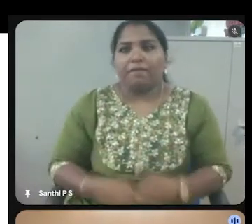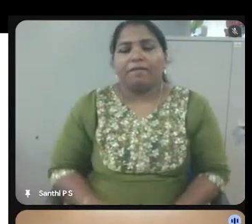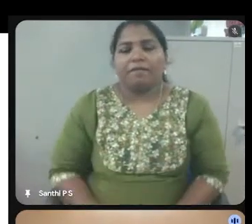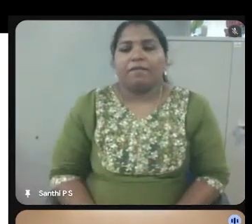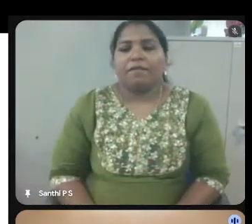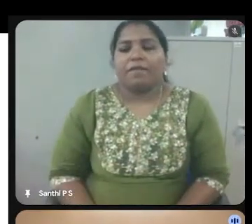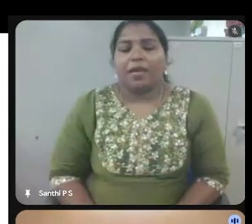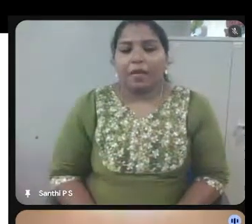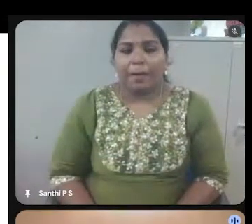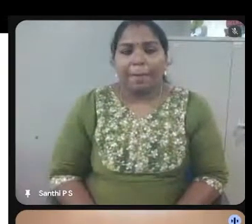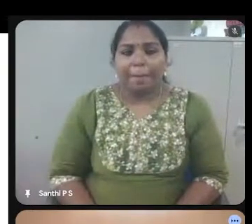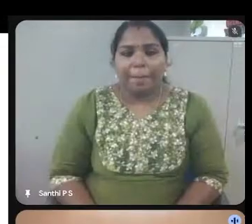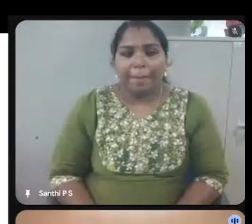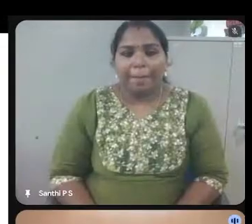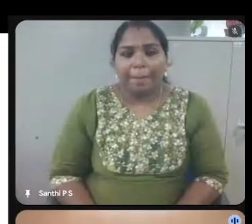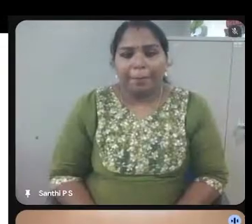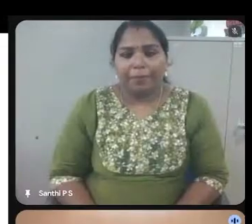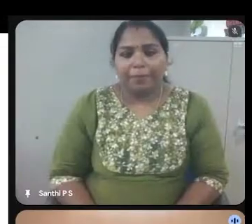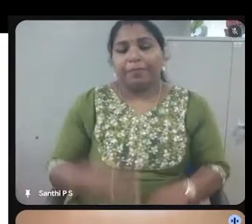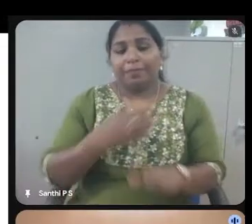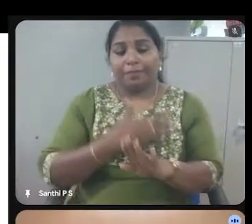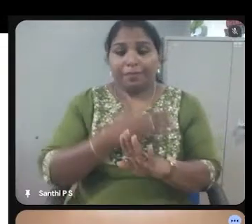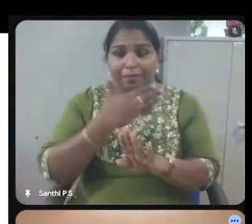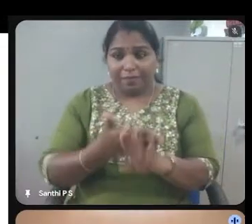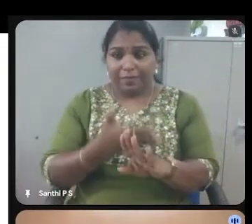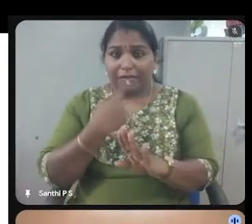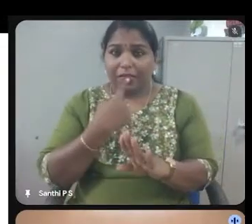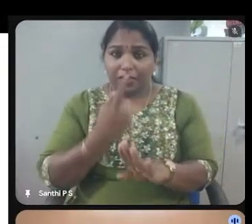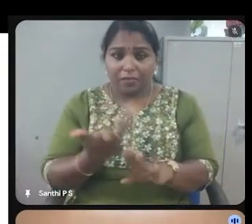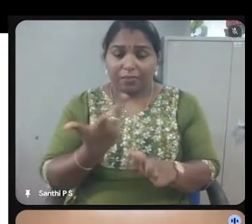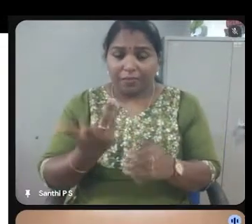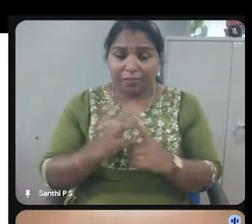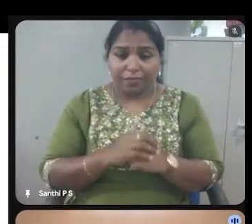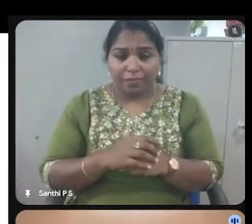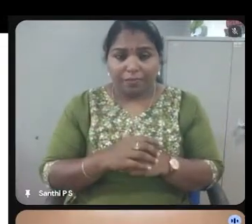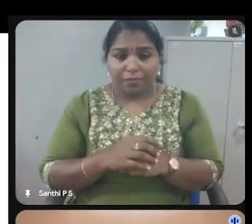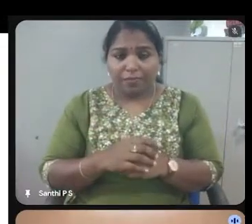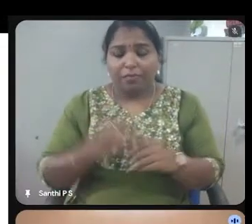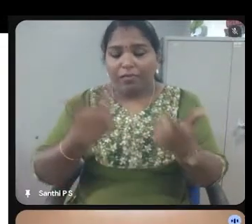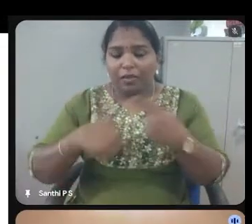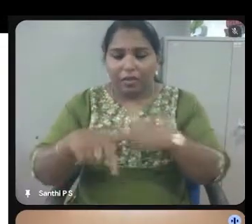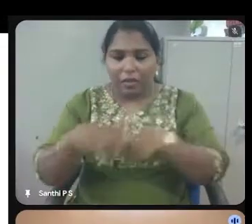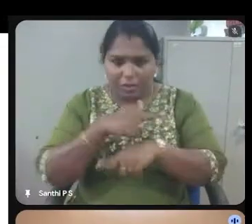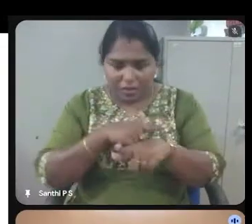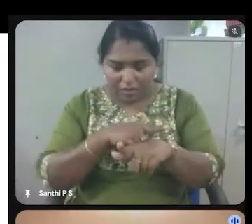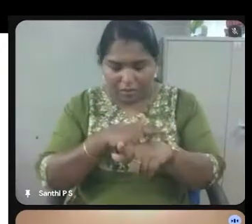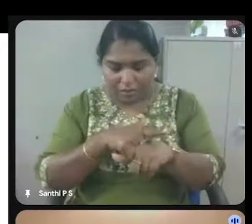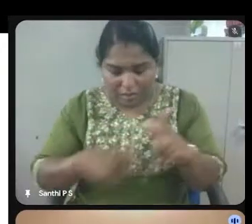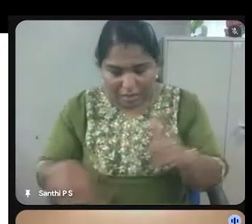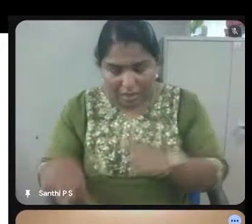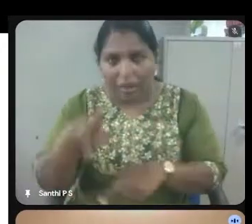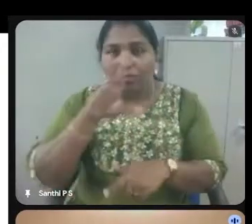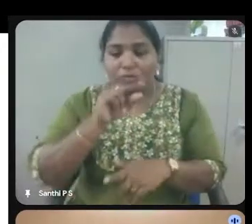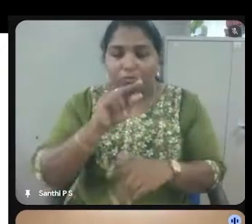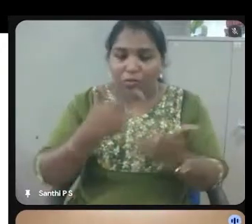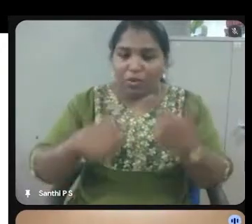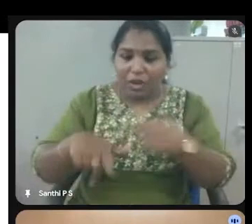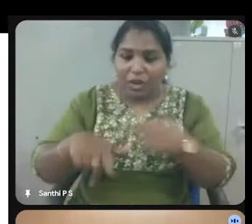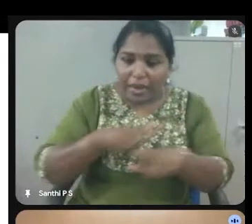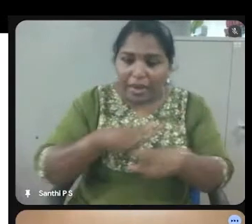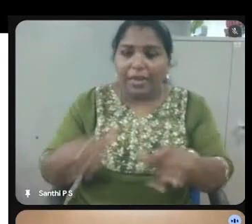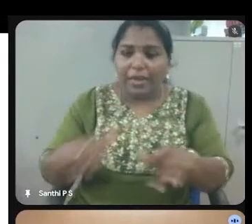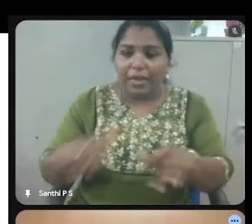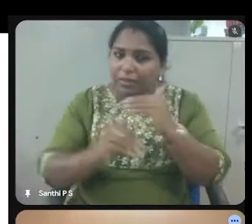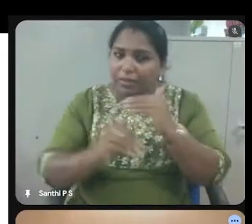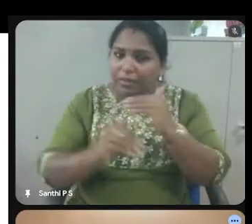ഇത്രയും നേരം നമ്മൾ സംസാരിച്ചുകൊണ്ടിരുന്നത് എങ്ങനെ എന്താ പറയുക ലാംഗ്വേജ്, അതായത് സംസാര ഭാഷാ വികസനത്തെ എങ്ങനെ ബാധിക്കുന്നു, അല്ലെങ്കിൽ അതിനുവേണ്ടി